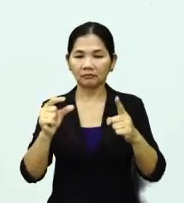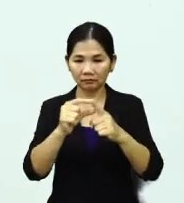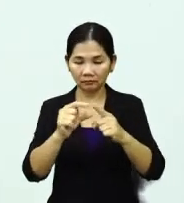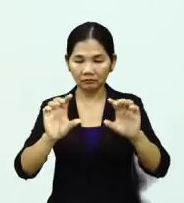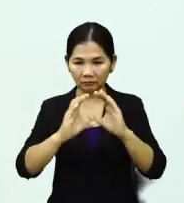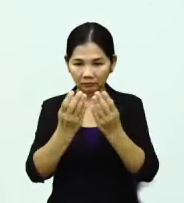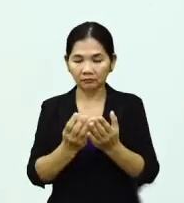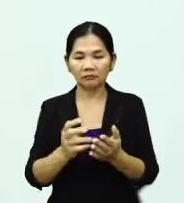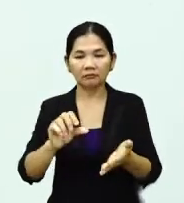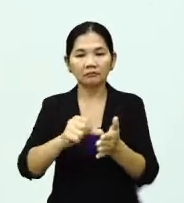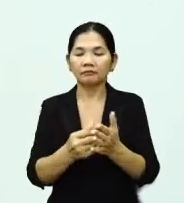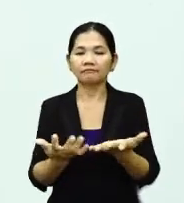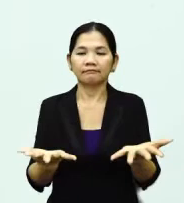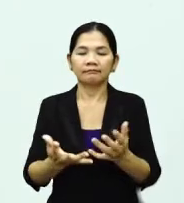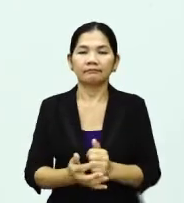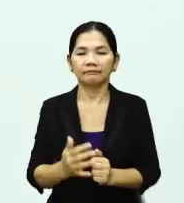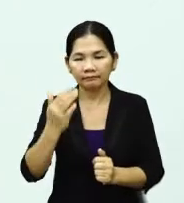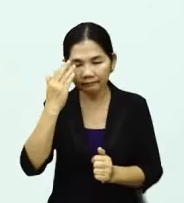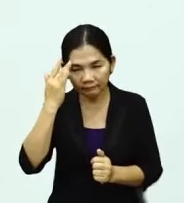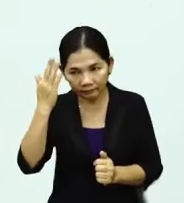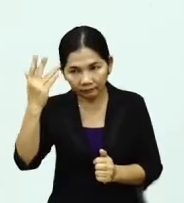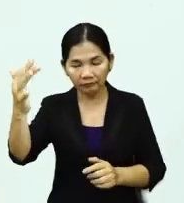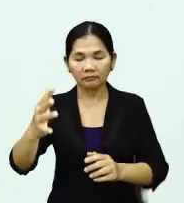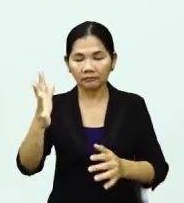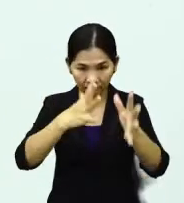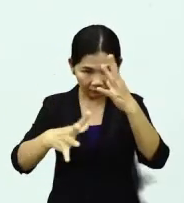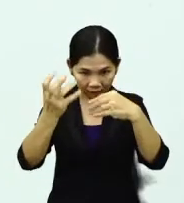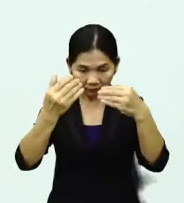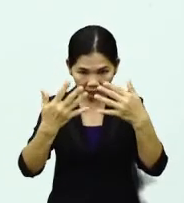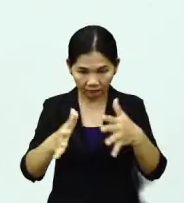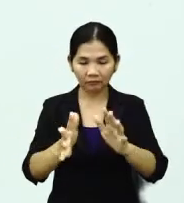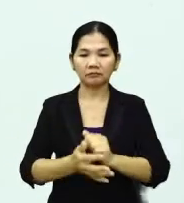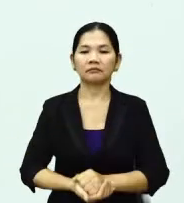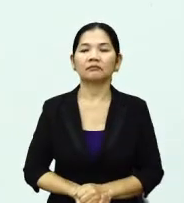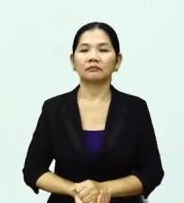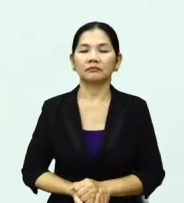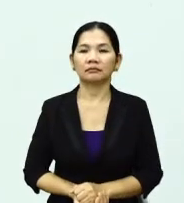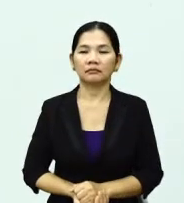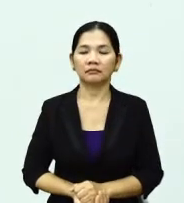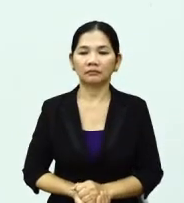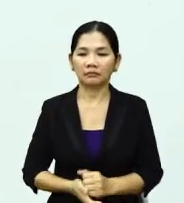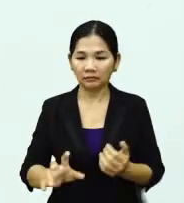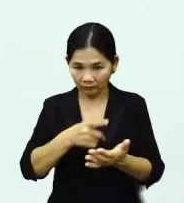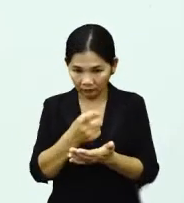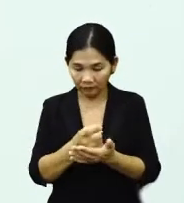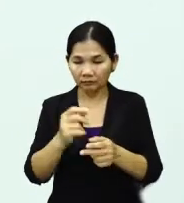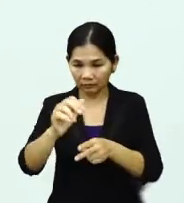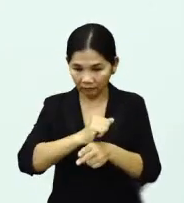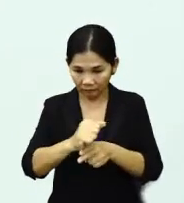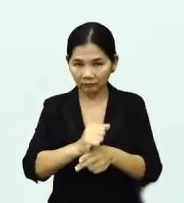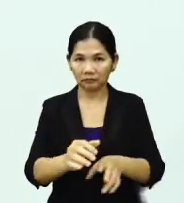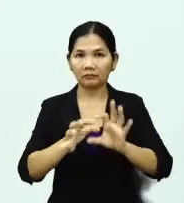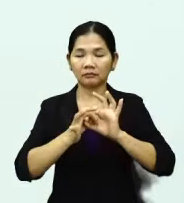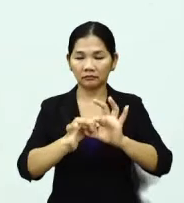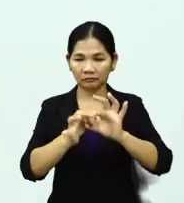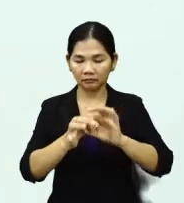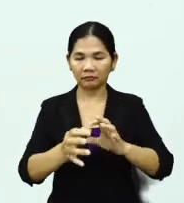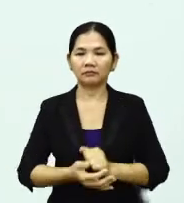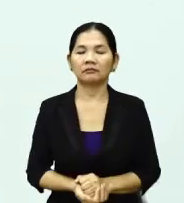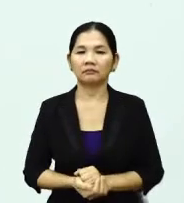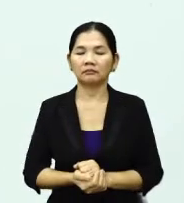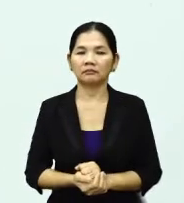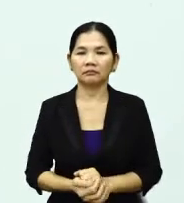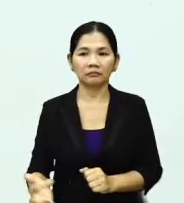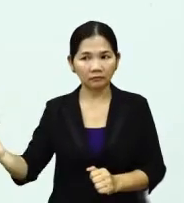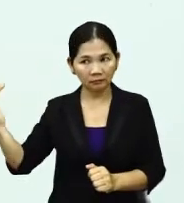đợi. Chà, con xa máy mớ ca là dưỡng màn riêng. Anh ta bảo làm nàn dưỡng. Nhưng thuộc bán cho rung thua lùm hát tệ tôn nâng. Chà, ca rốt sạch